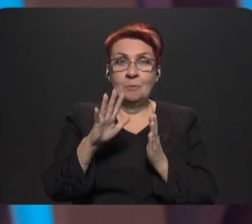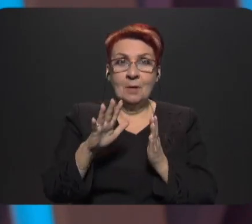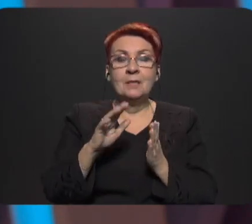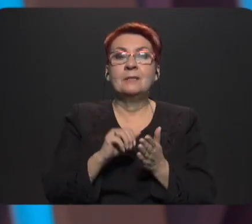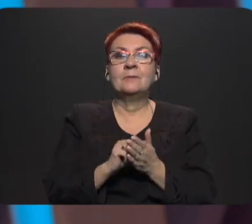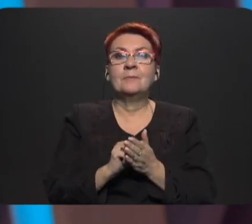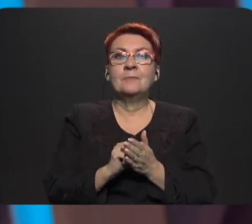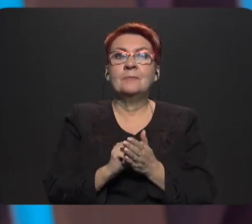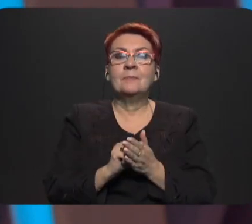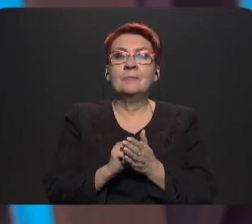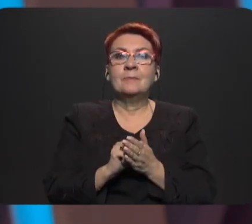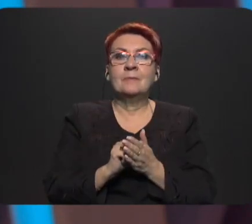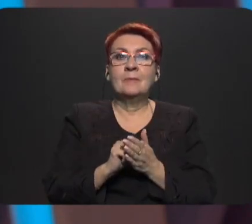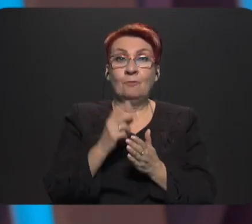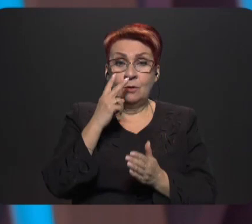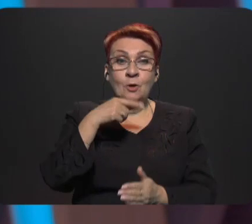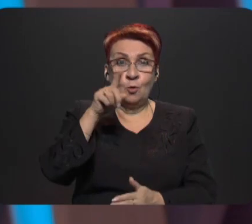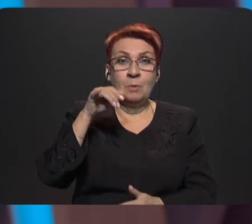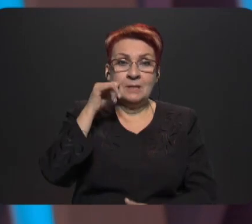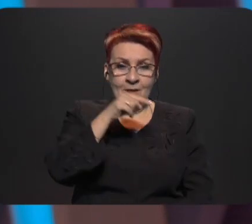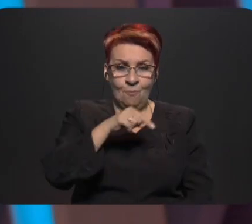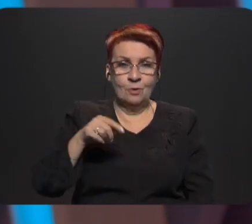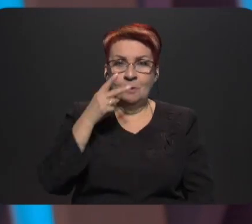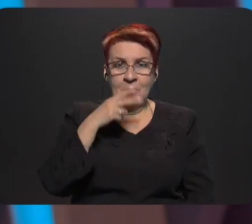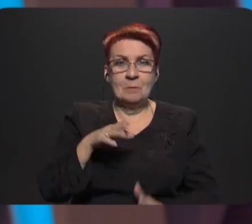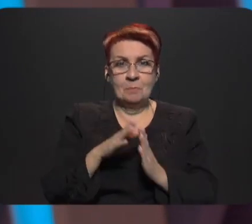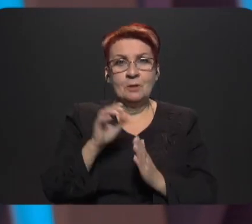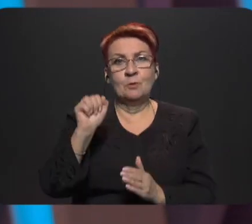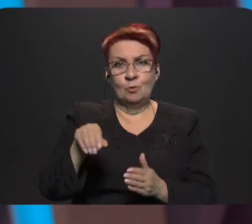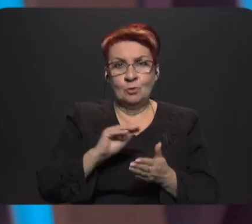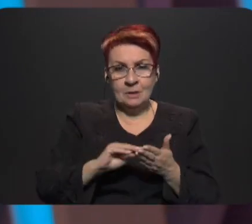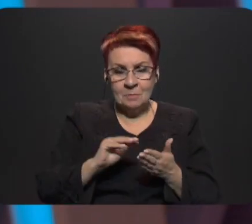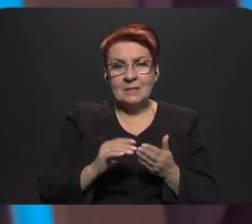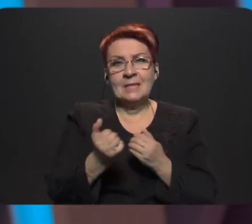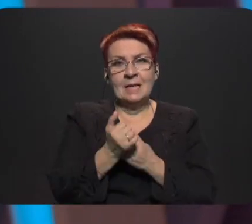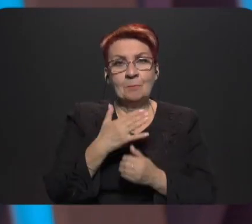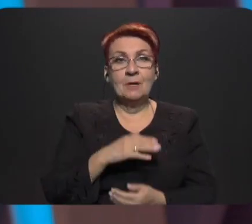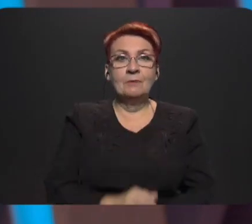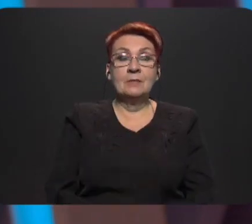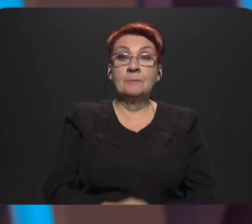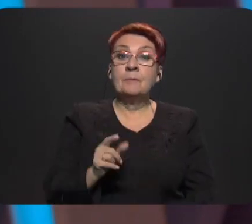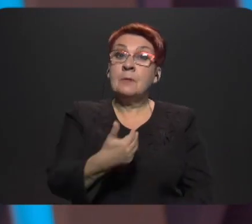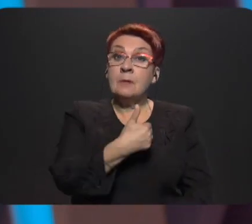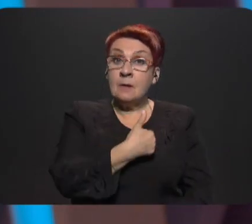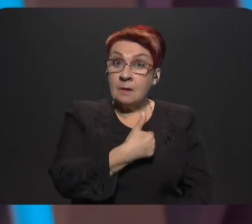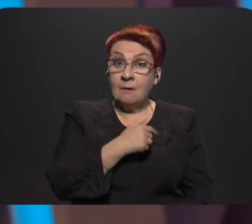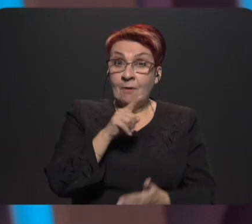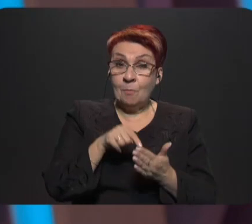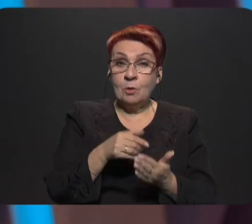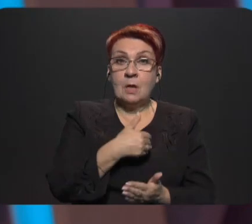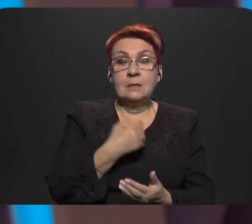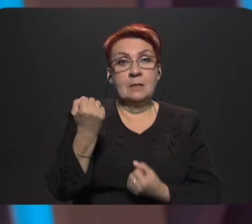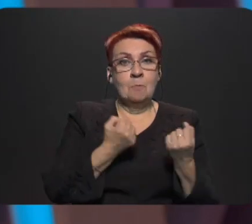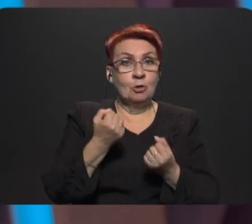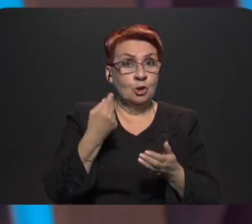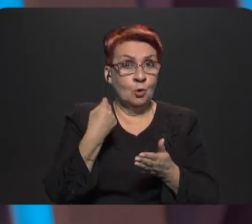8-495-626-8183. Батюшка, а вопрос как раз у нас есть из WhatsApp. Доброй ночи. Запланировала покупать автомобиль первый в своей жизни. До этого не